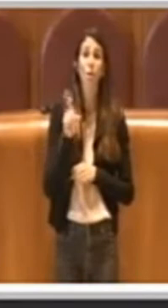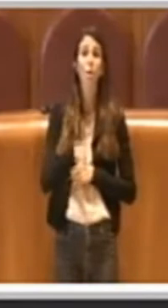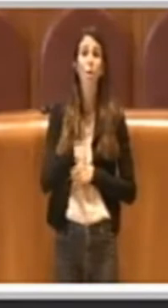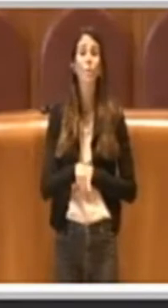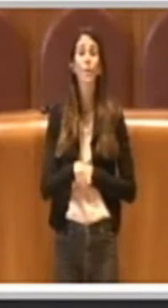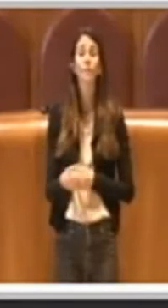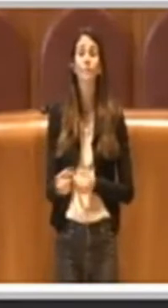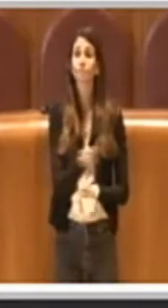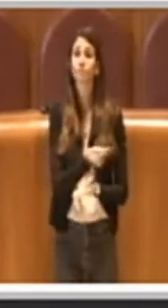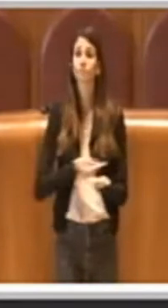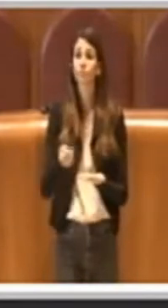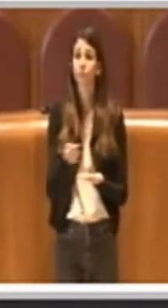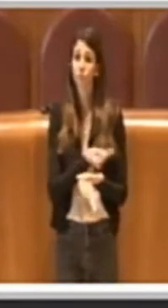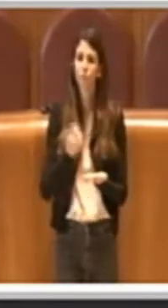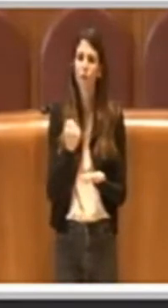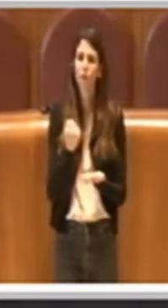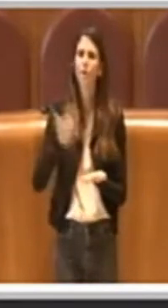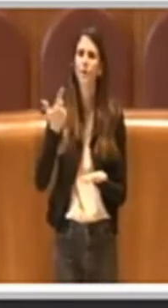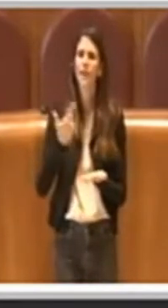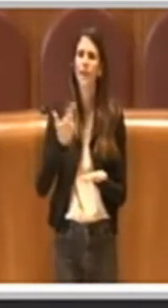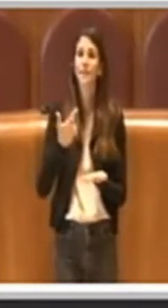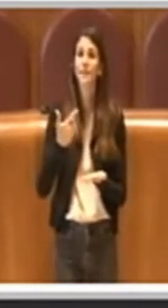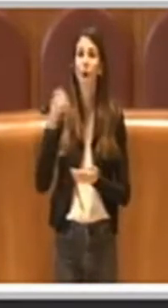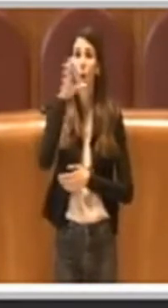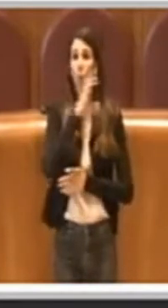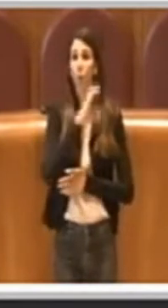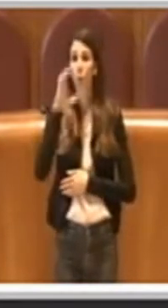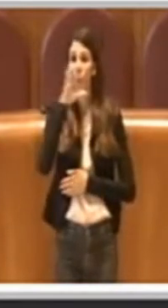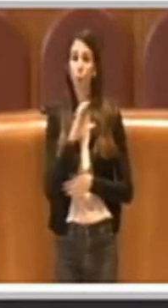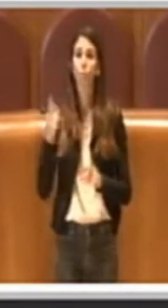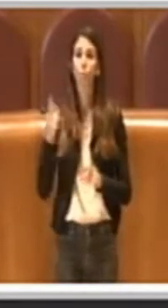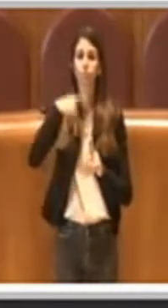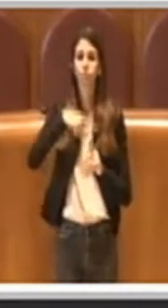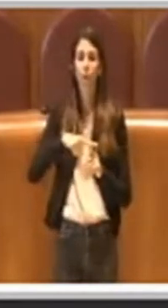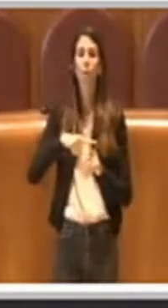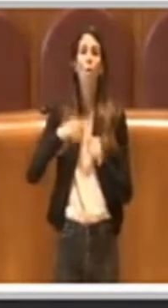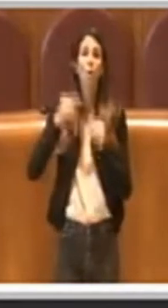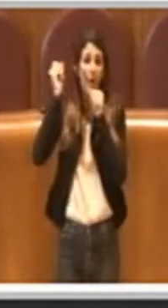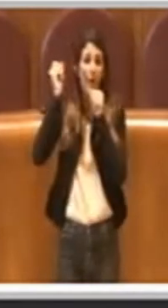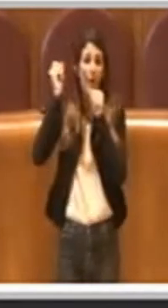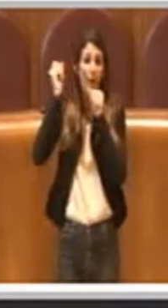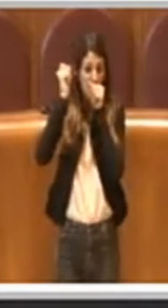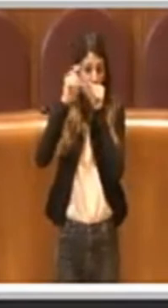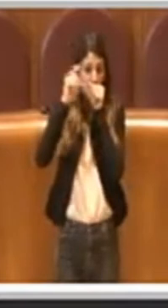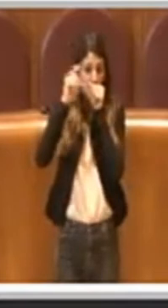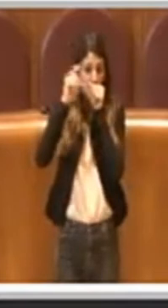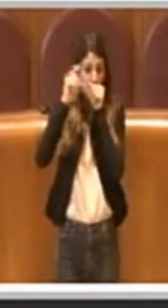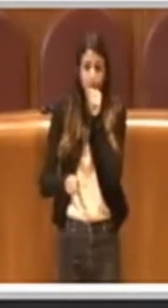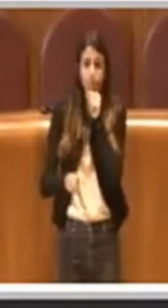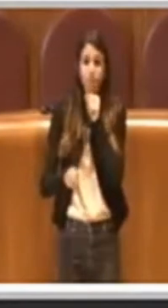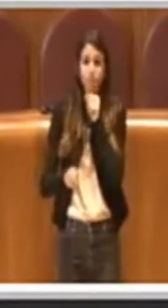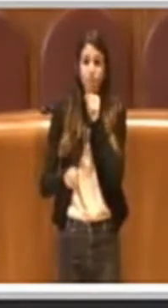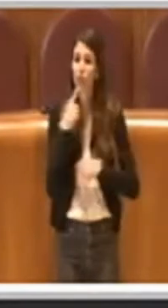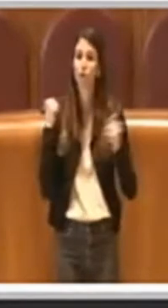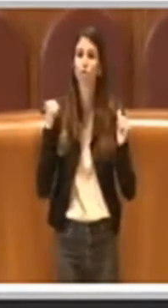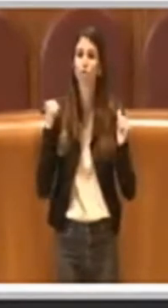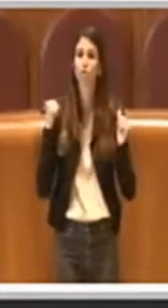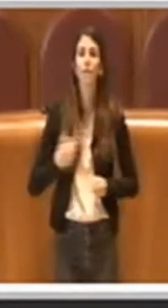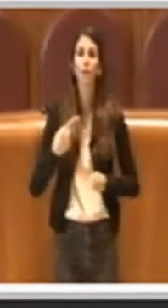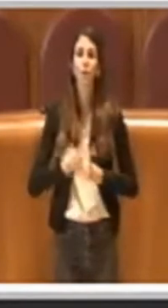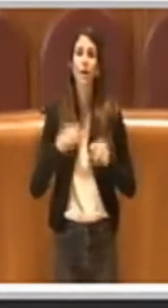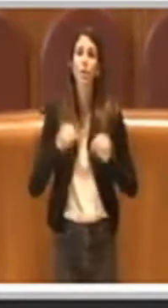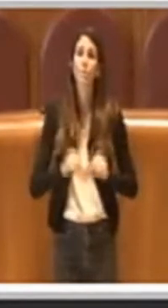importante anche valenza turistico e culturale perché consentirebbe in primis ai romani di scoprire dei siti